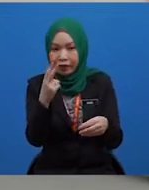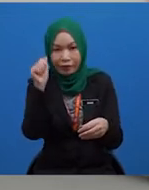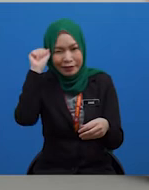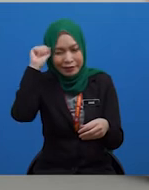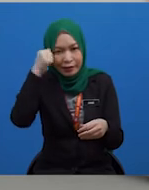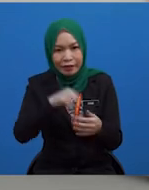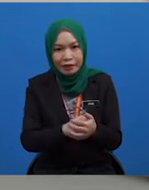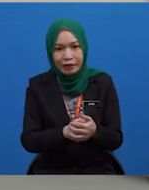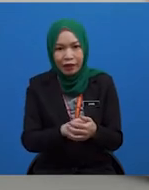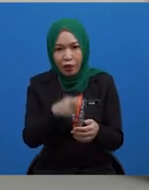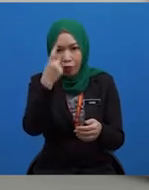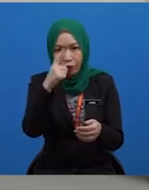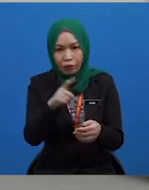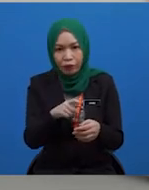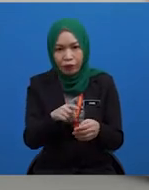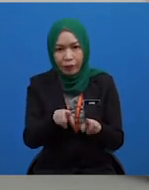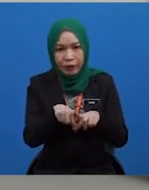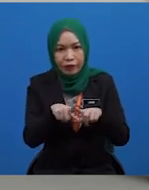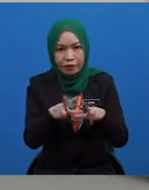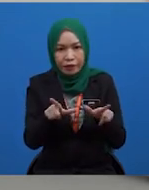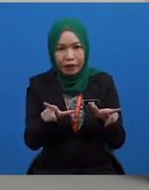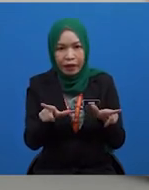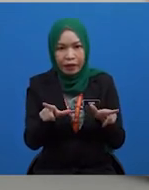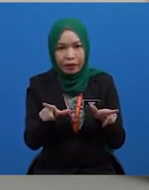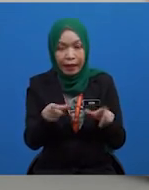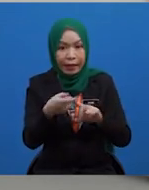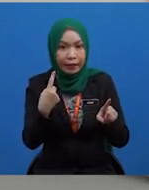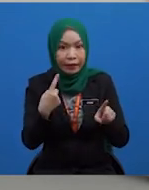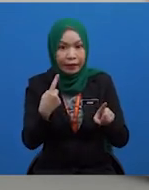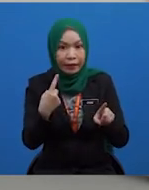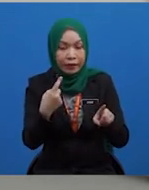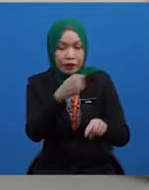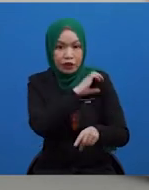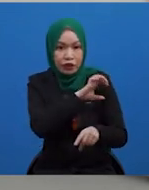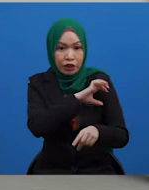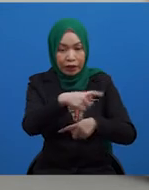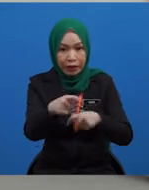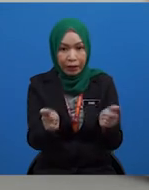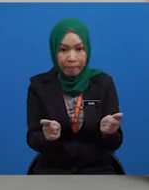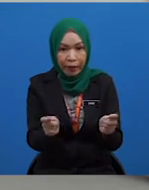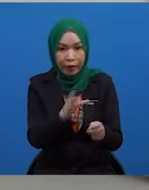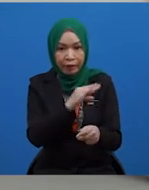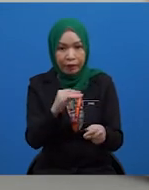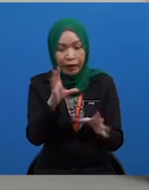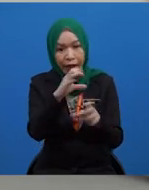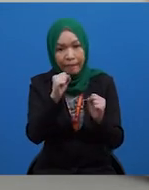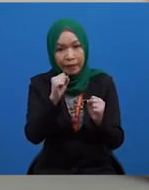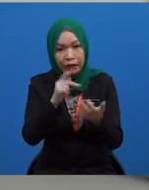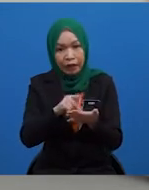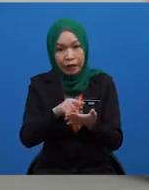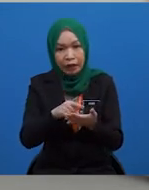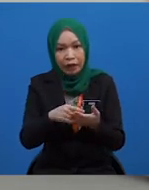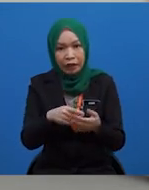kepada perbezaan dari aspek geografi sahaja dengan mengambil kira keperluan dan kehendak pengguna di